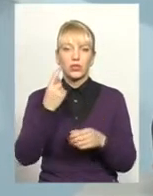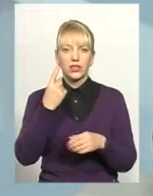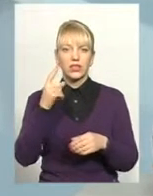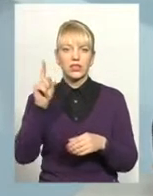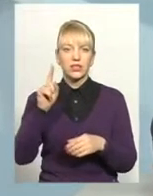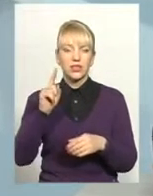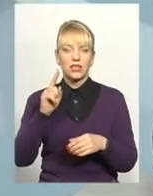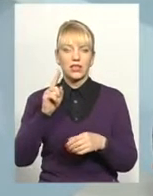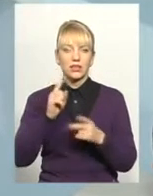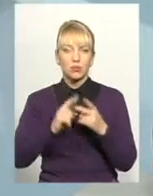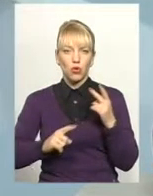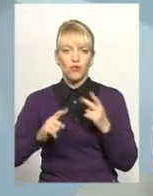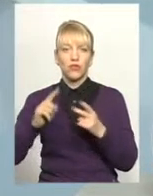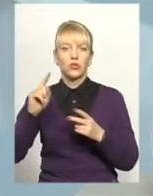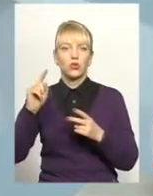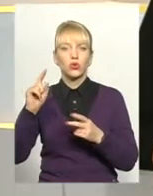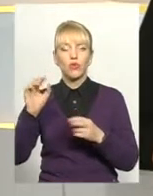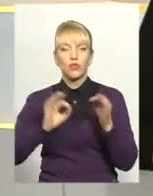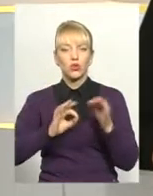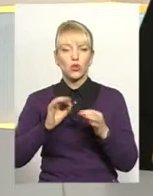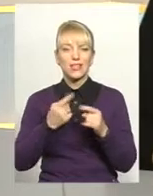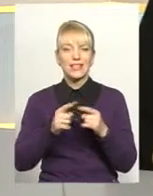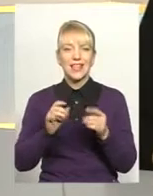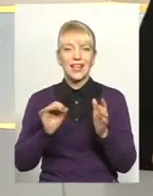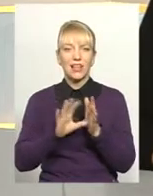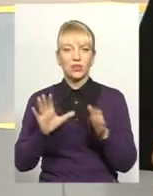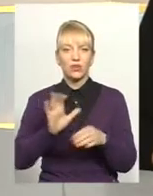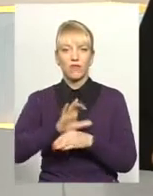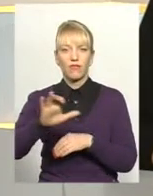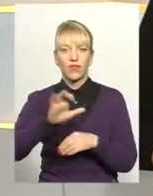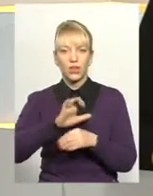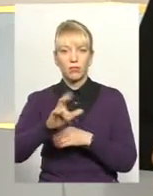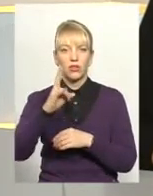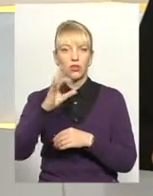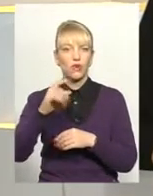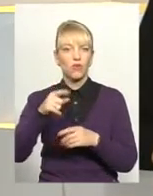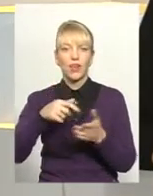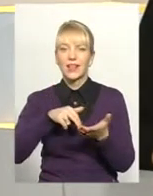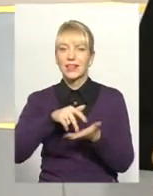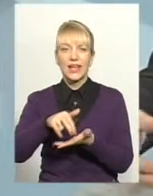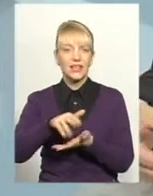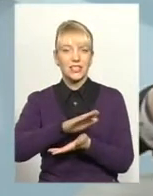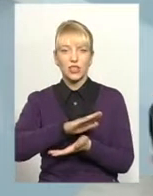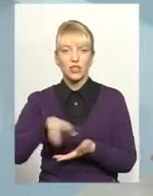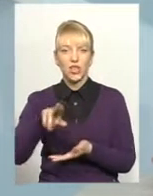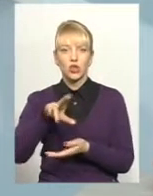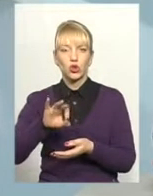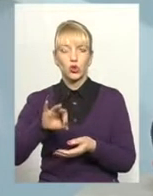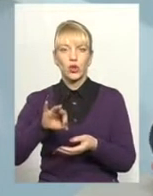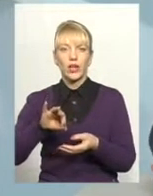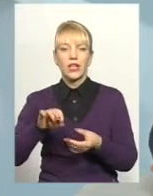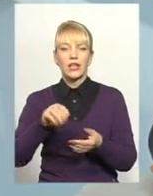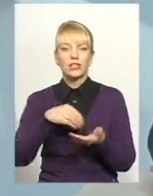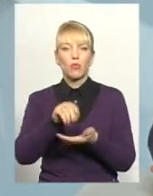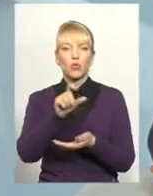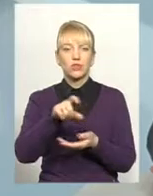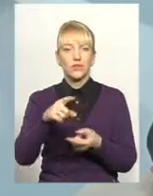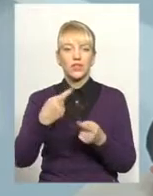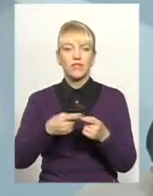11,5% електроенергія вироблена, але вона не дійшла до споживача. На неї так само, на те, що втрачена, так само